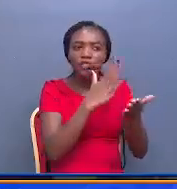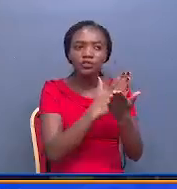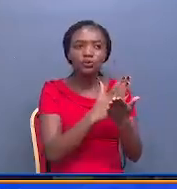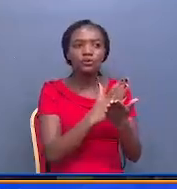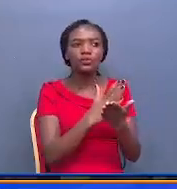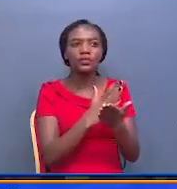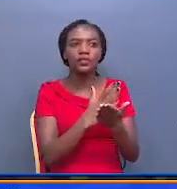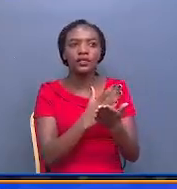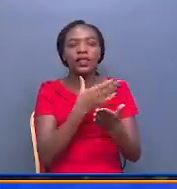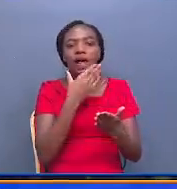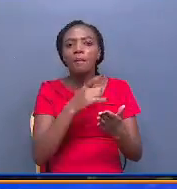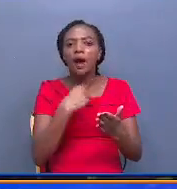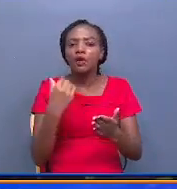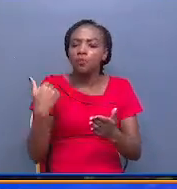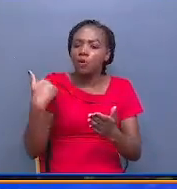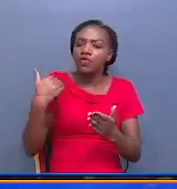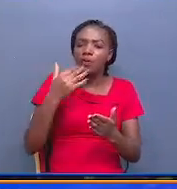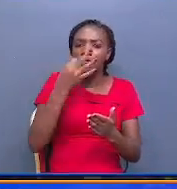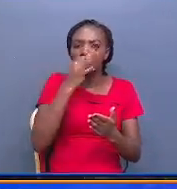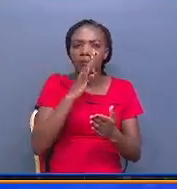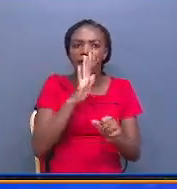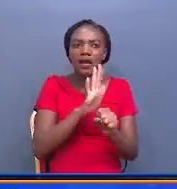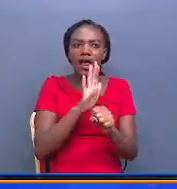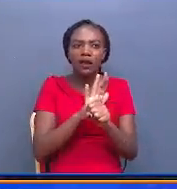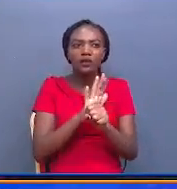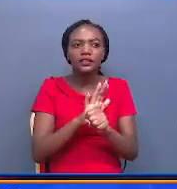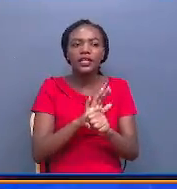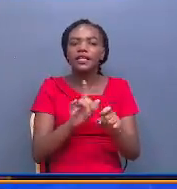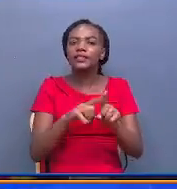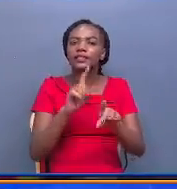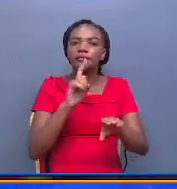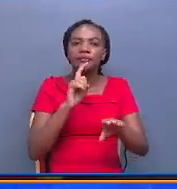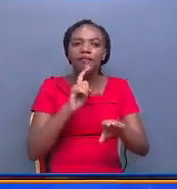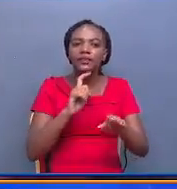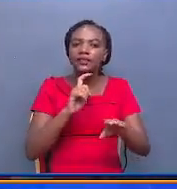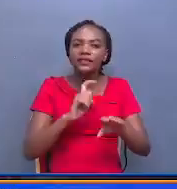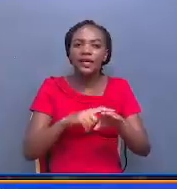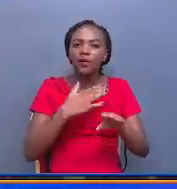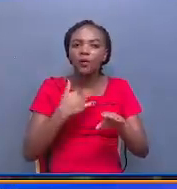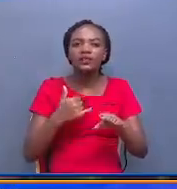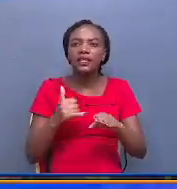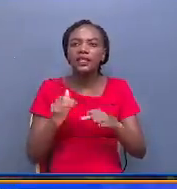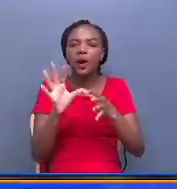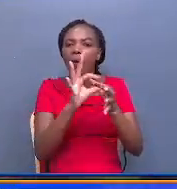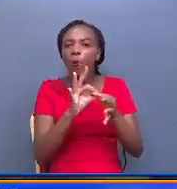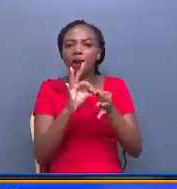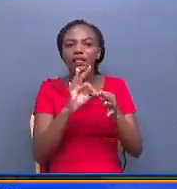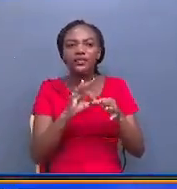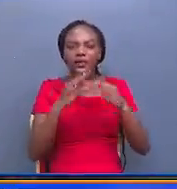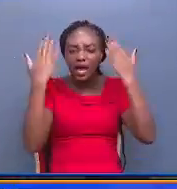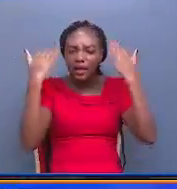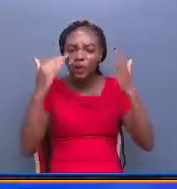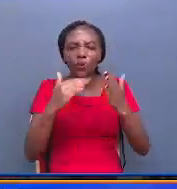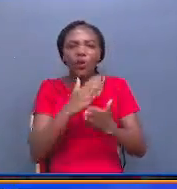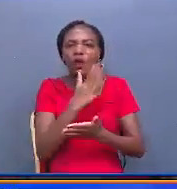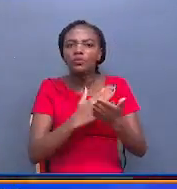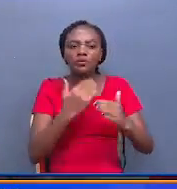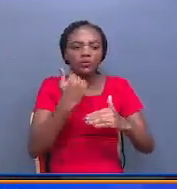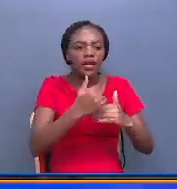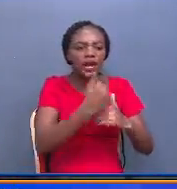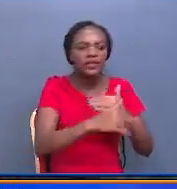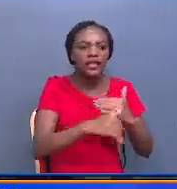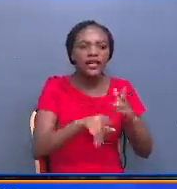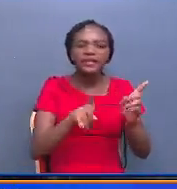yule aliangaisha Mwai Kibaki? Si ni yule wanusumukeka na nusumujui cho? Sini ule ambaye ni